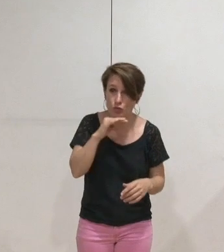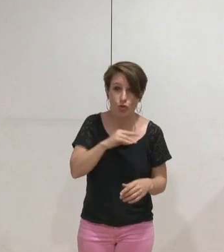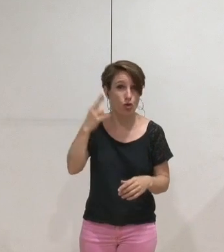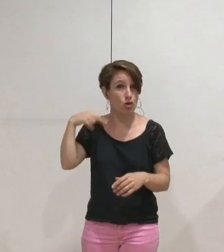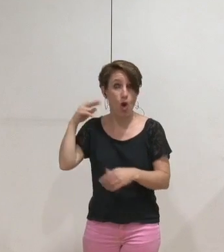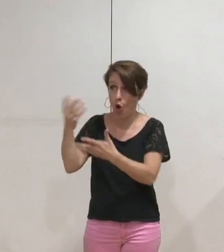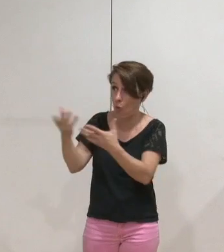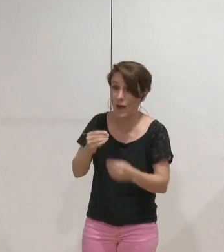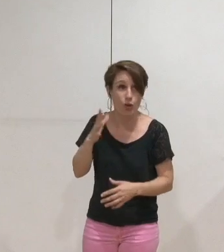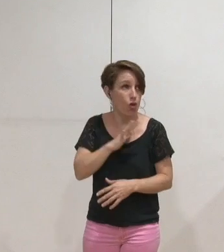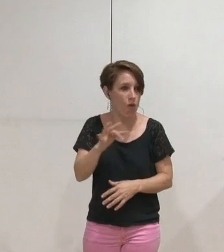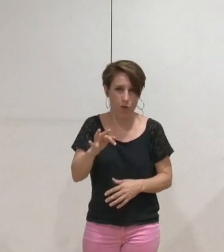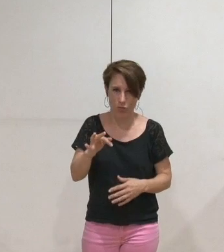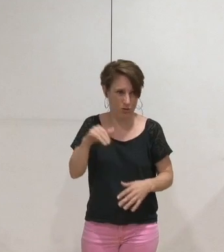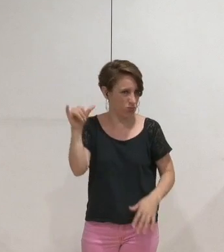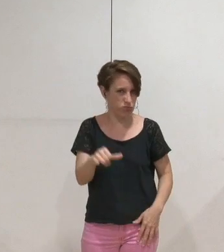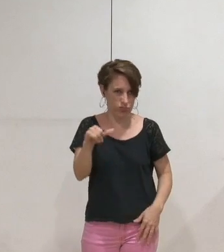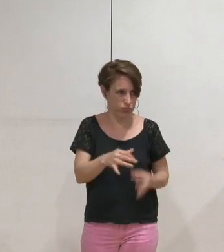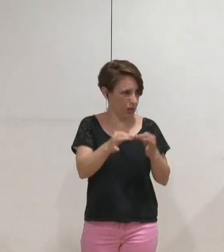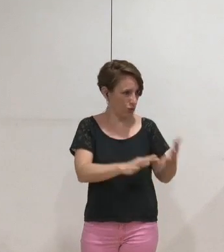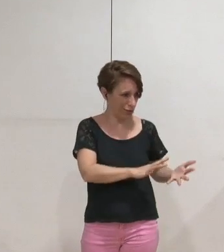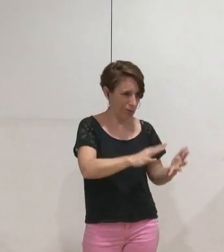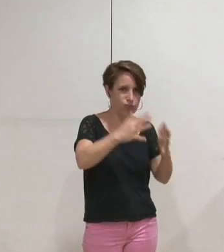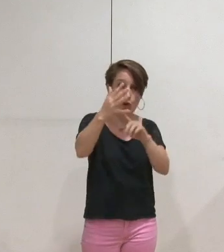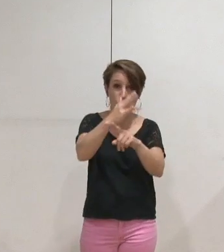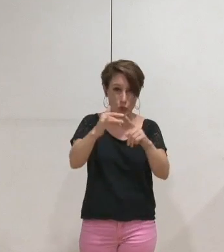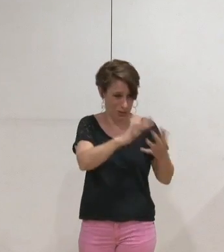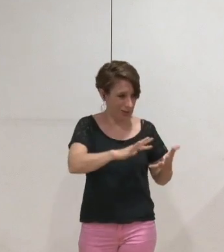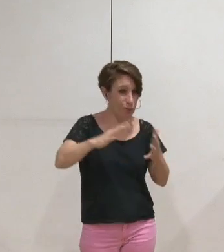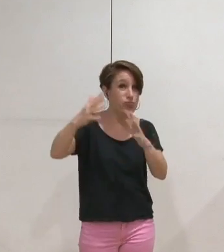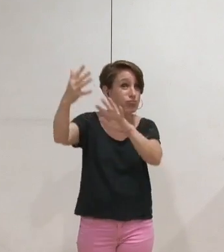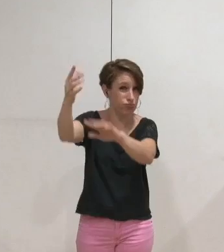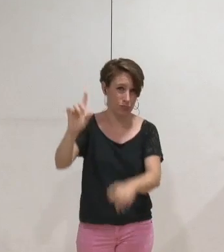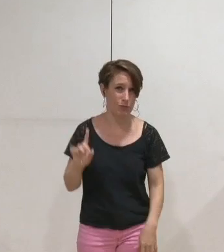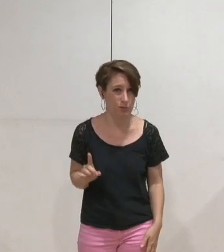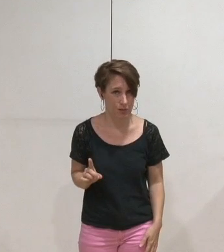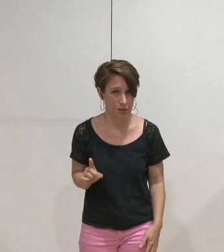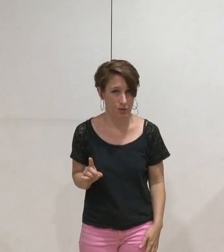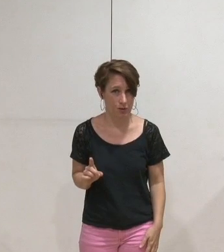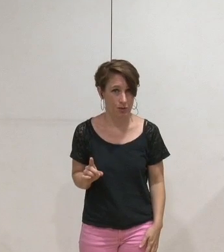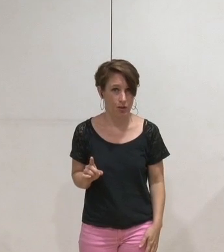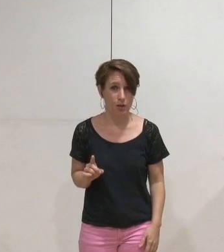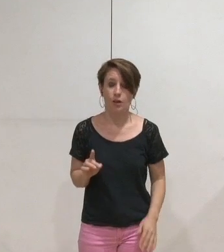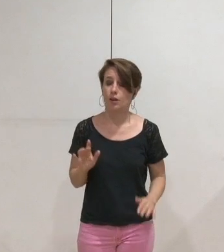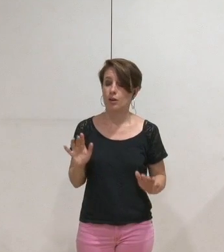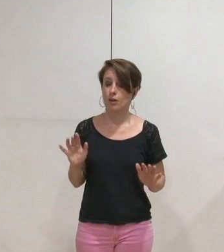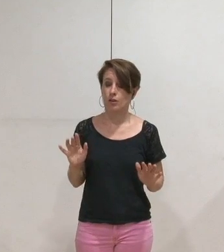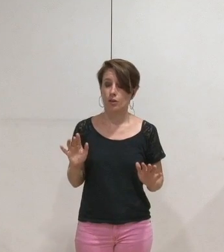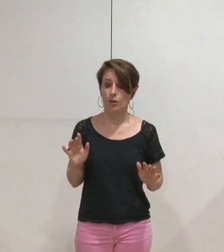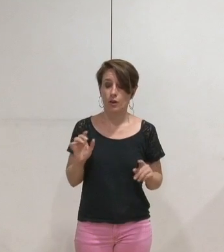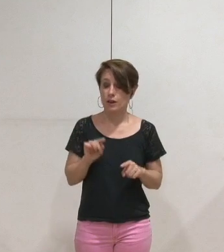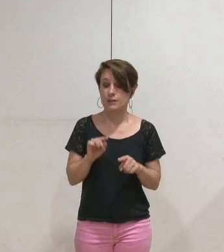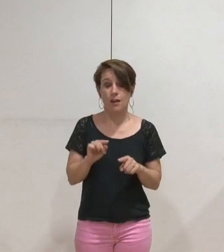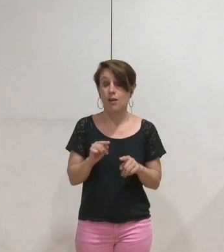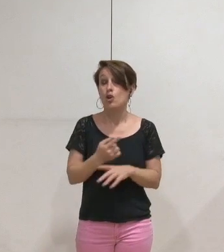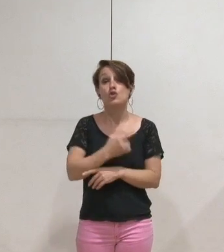en France où cela nous conduit-il et cela va beaucoup plus loin que uniquement le cette question